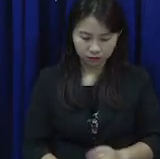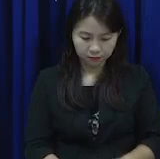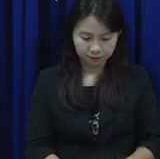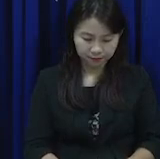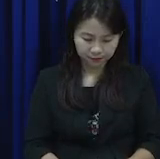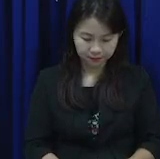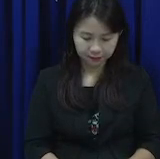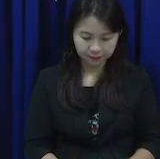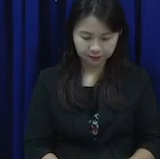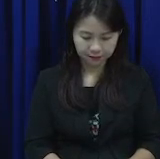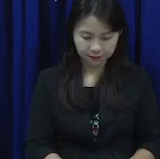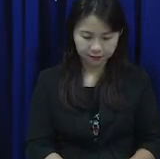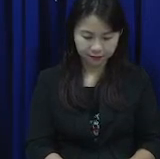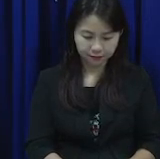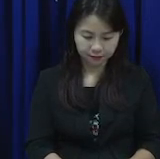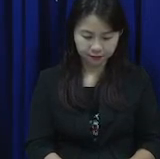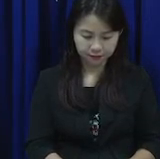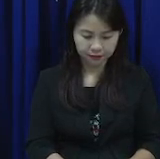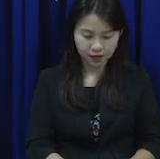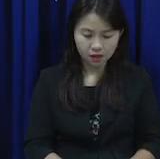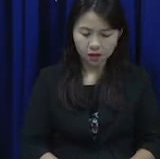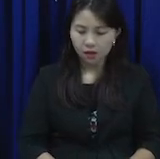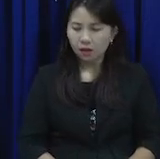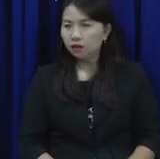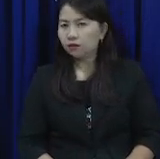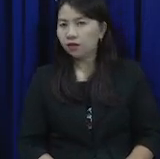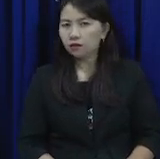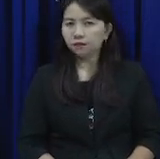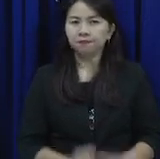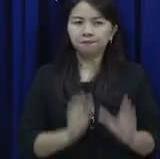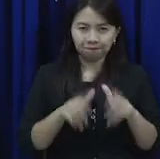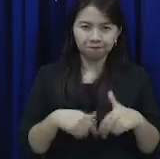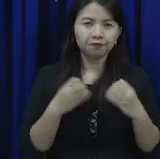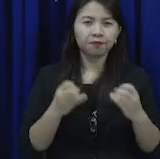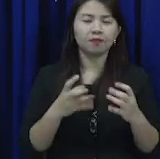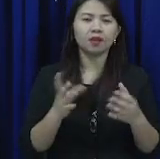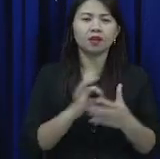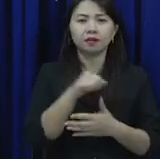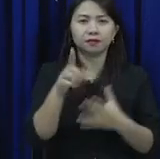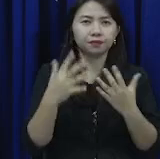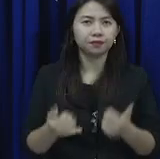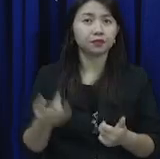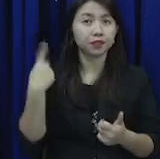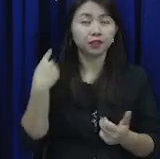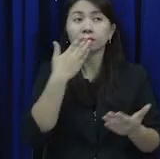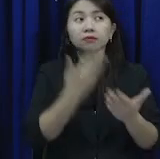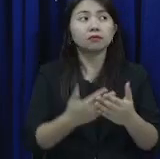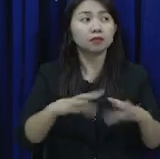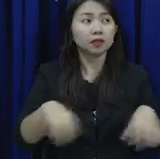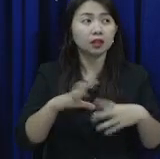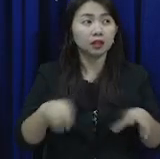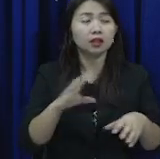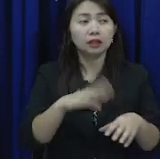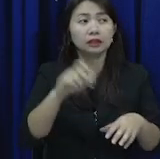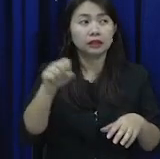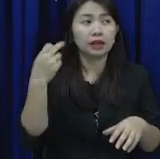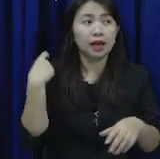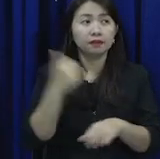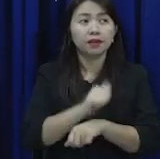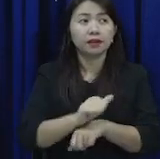ilan sa inyo ang may maayos na trabaho and yet makakarinig kayo ng isang advice na sasabihin enjoy mo